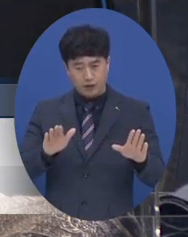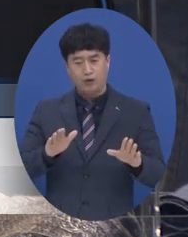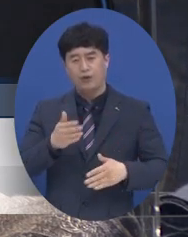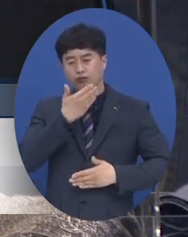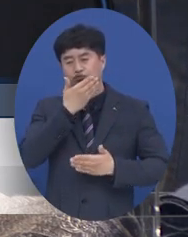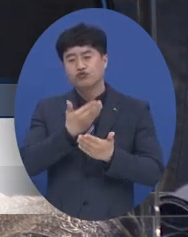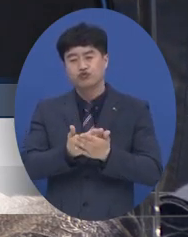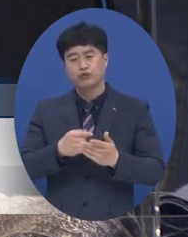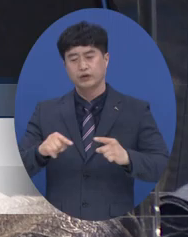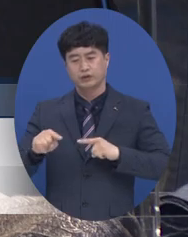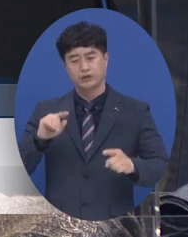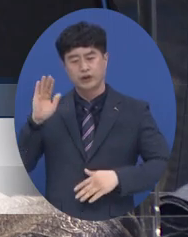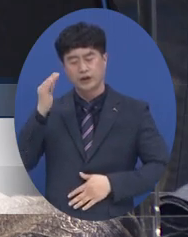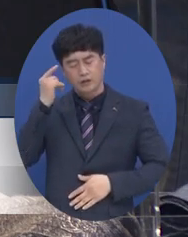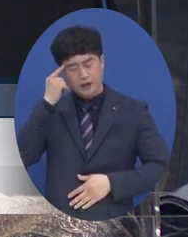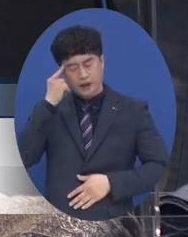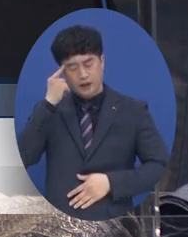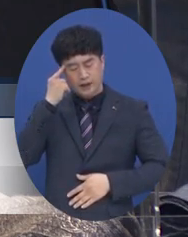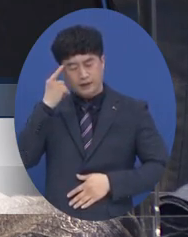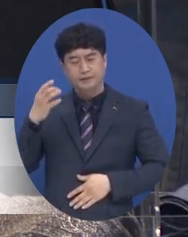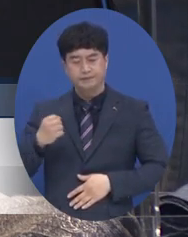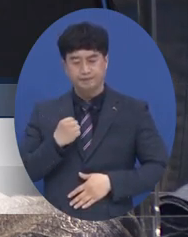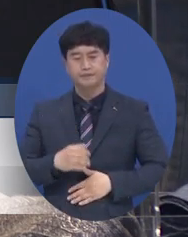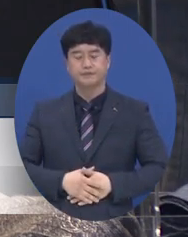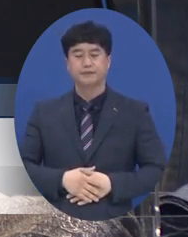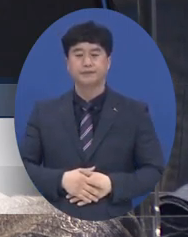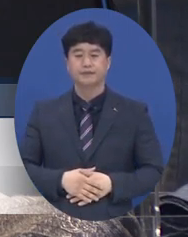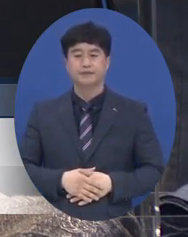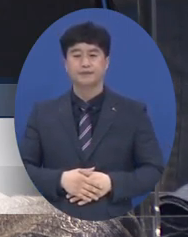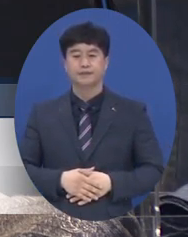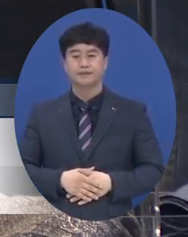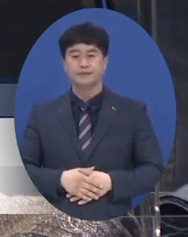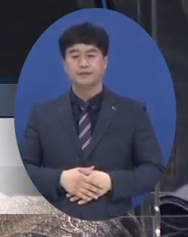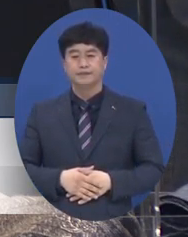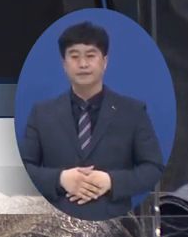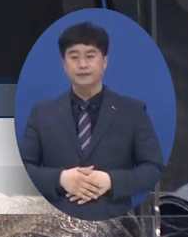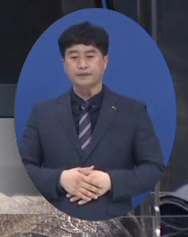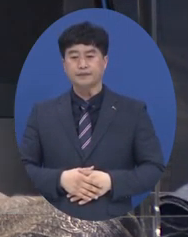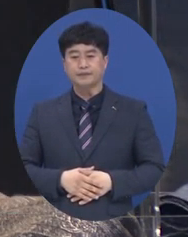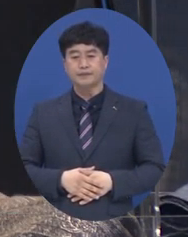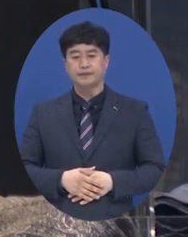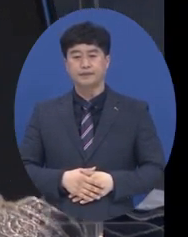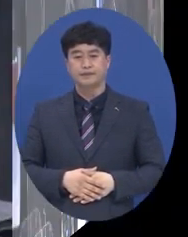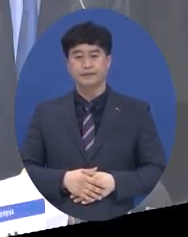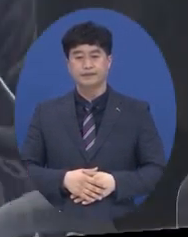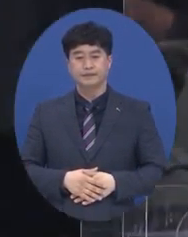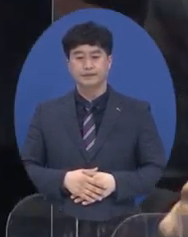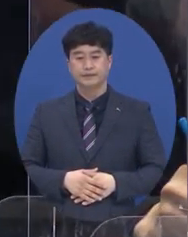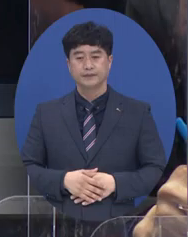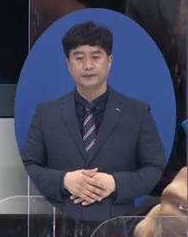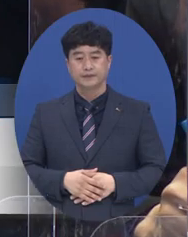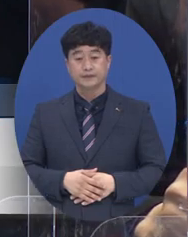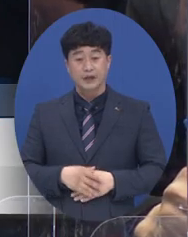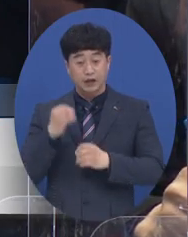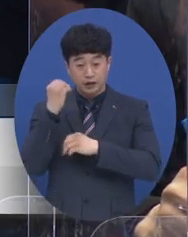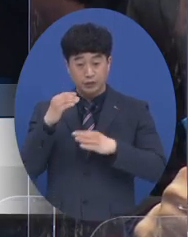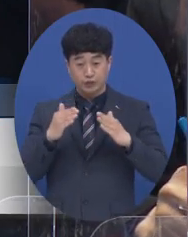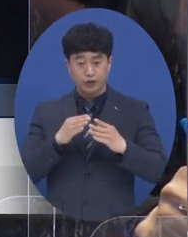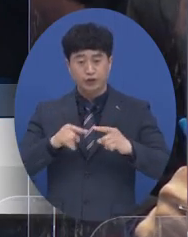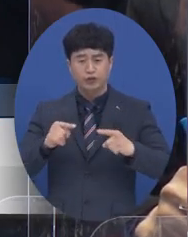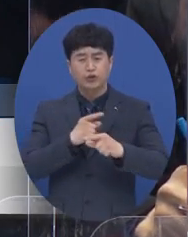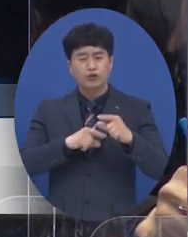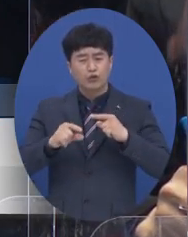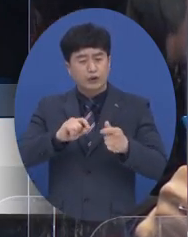데 있어서 또 중요한 또그 정책이 되리라고 생각을 하고요. 기본주택 정책이